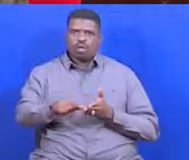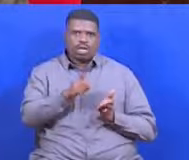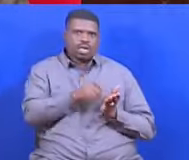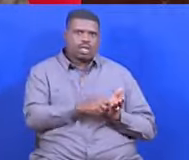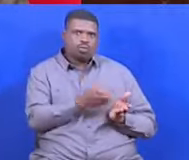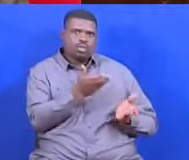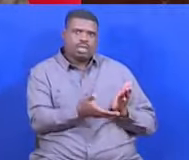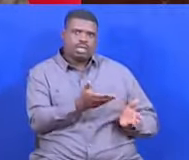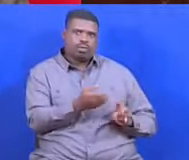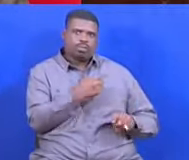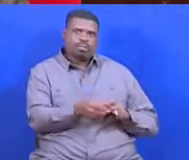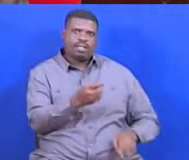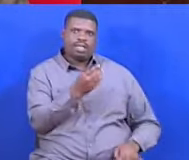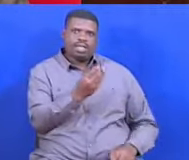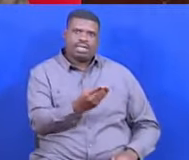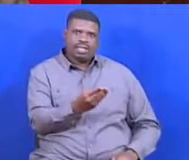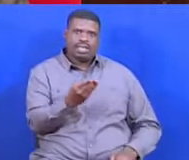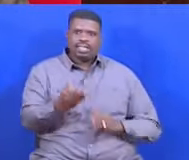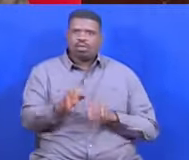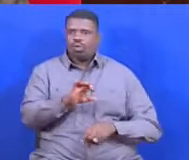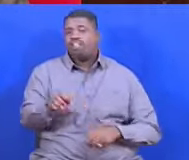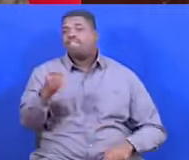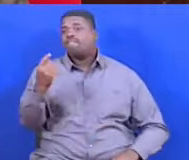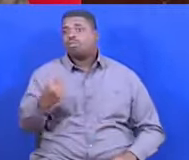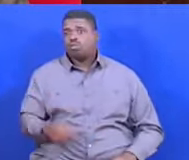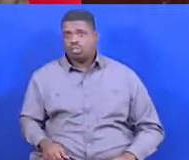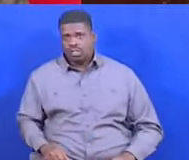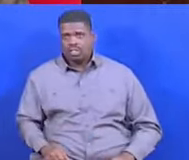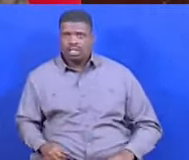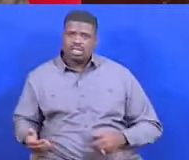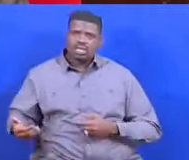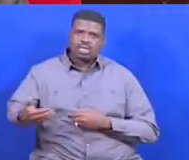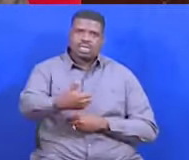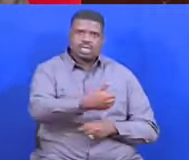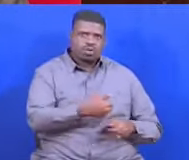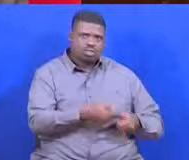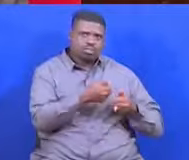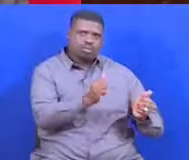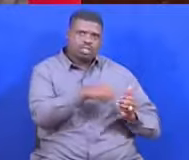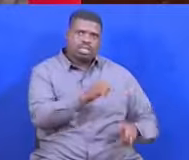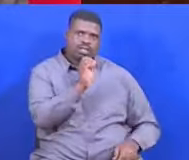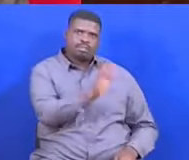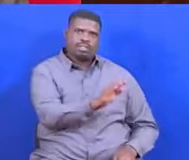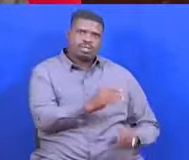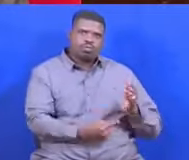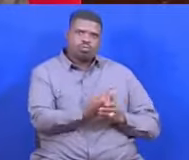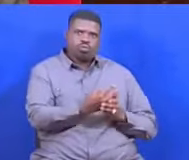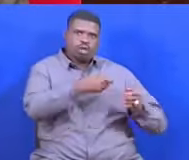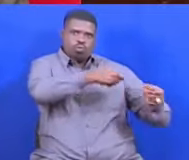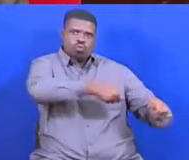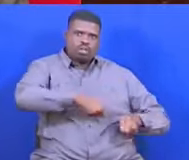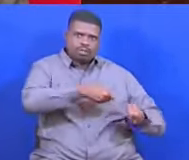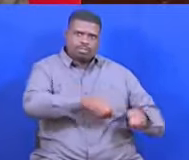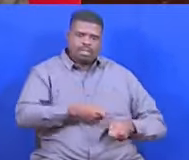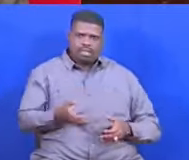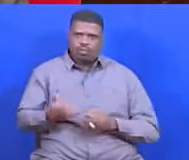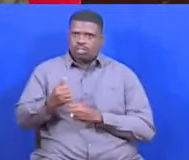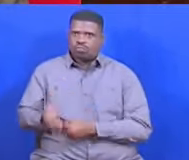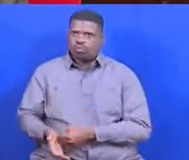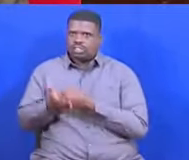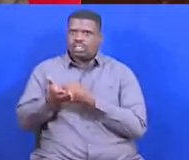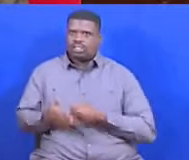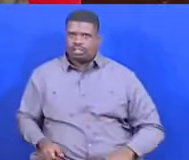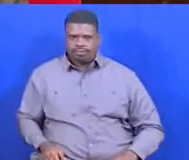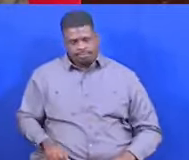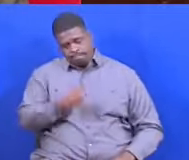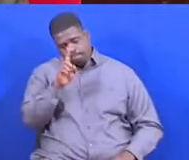kwa kilo shilingi 1000. Na uzuri ni kwamba anakusanya yeye mwenyewe kwa gharama zake, kwa maana kutoka kwa wakulima, ili aweze kusaidia wakulima wetu.